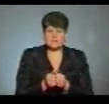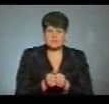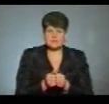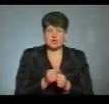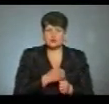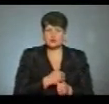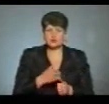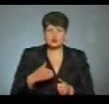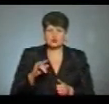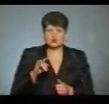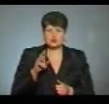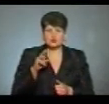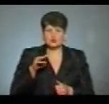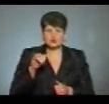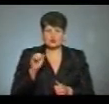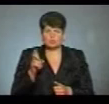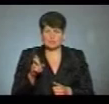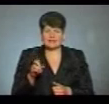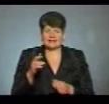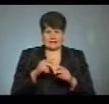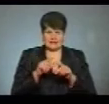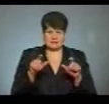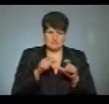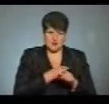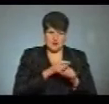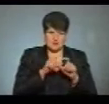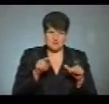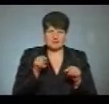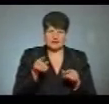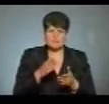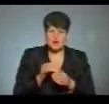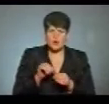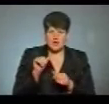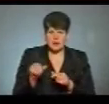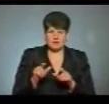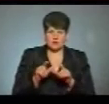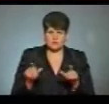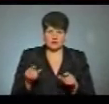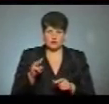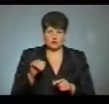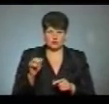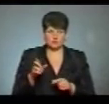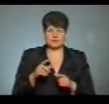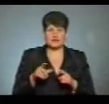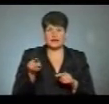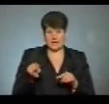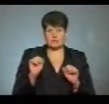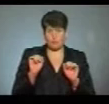фтизіопульмонологічному центрі, який сьогодні знаходиться в Березовиці. Там є окремий поліклінічний корпус. Це тубдиспансер, правильно? Який